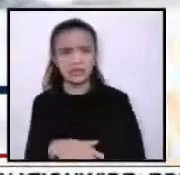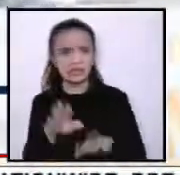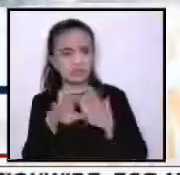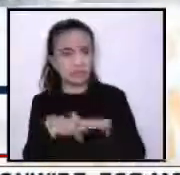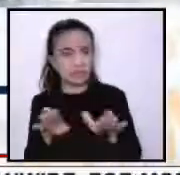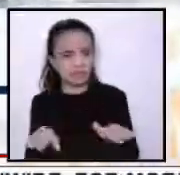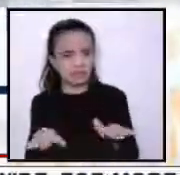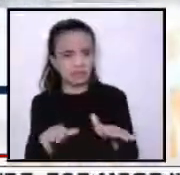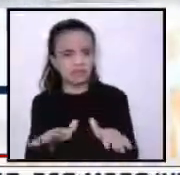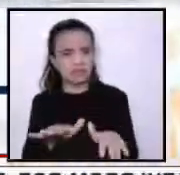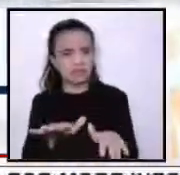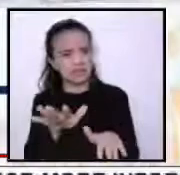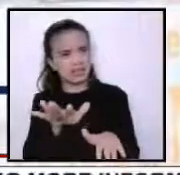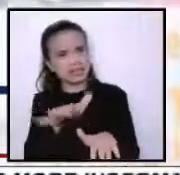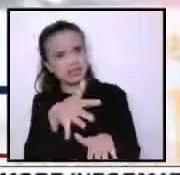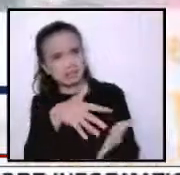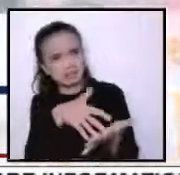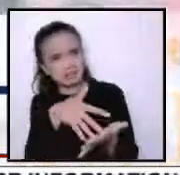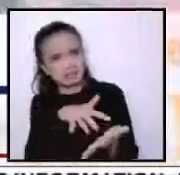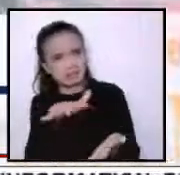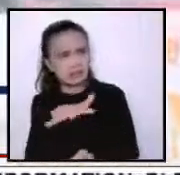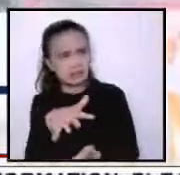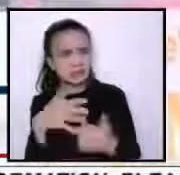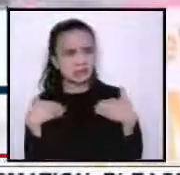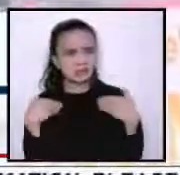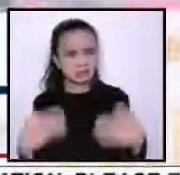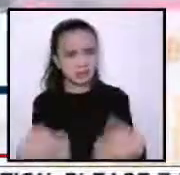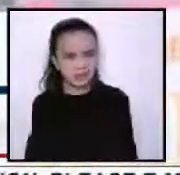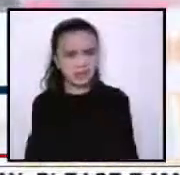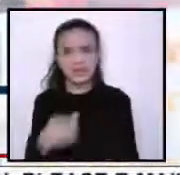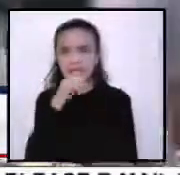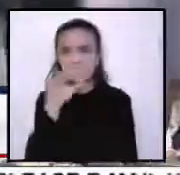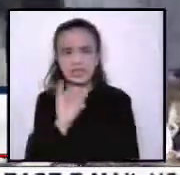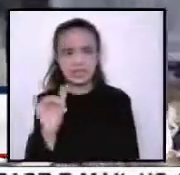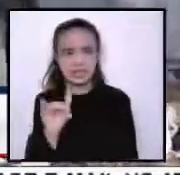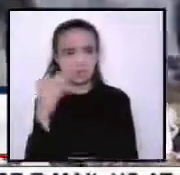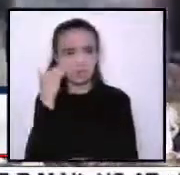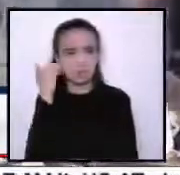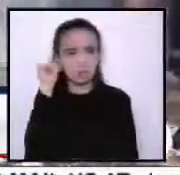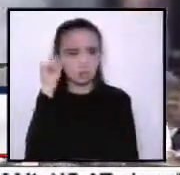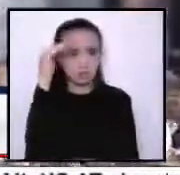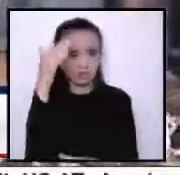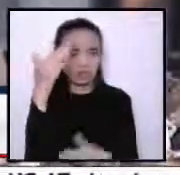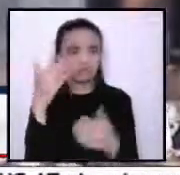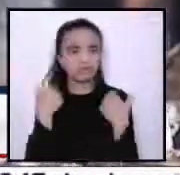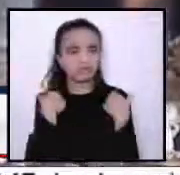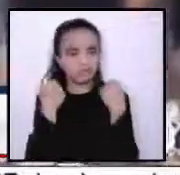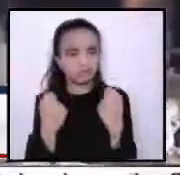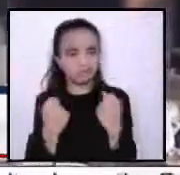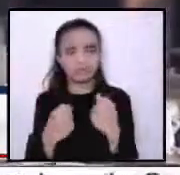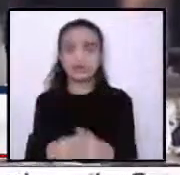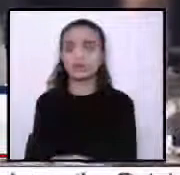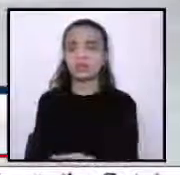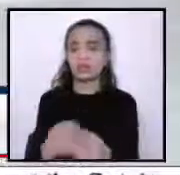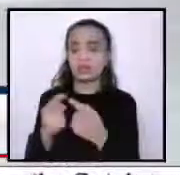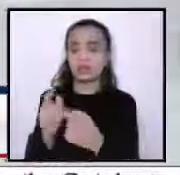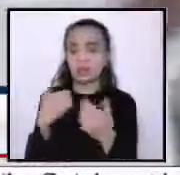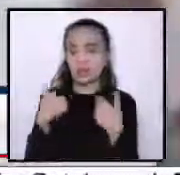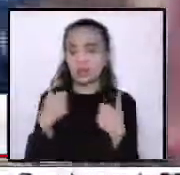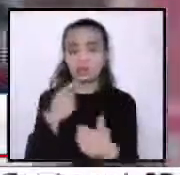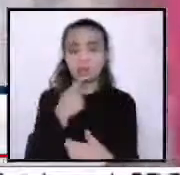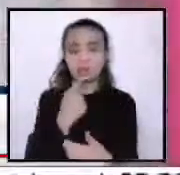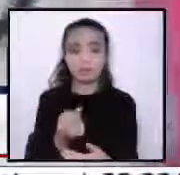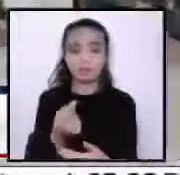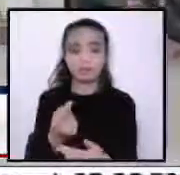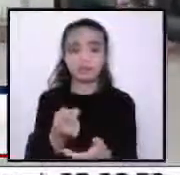ganun kaano. Hindi katulad sa atin, may mga edad na malakas ang resistensya. Pero meron din naman na sila pa mismo ang magdadala